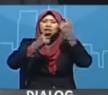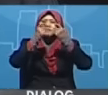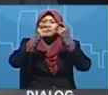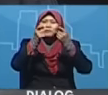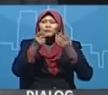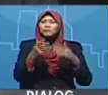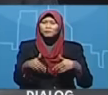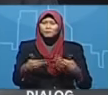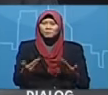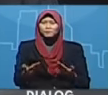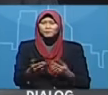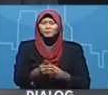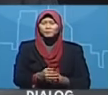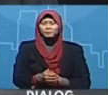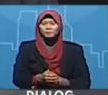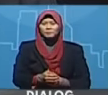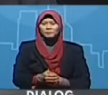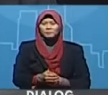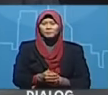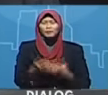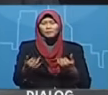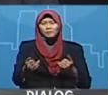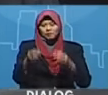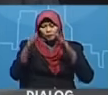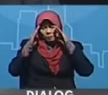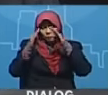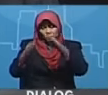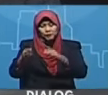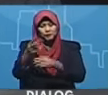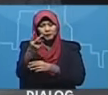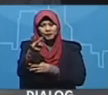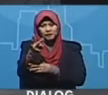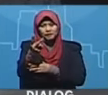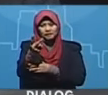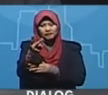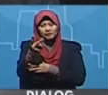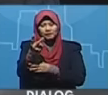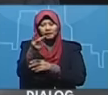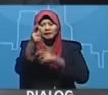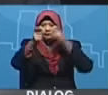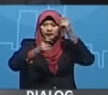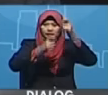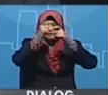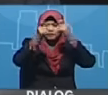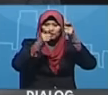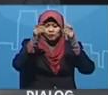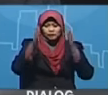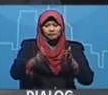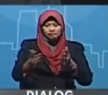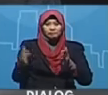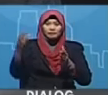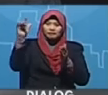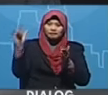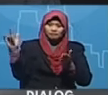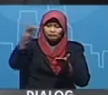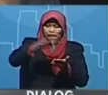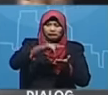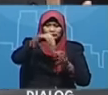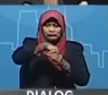Kita melihat perkara ini daripada dua sudut. Uh-huh. Satunya sama ada pelancong domestik di dalam kita